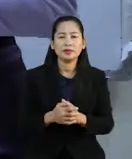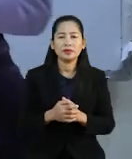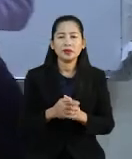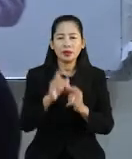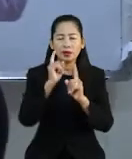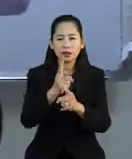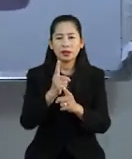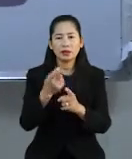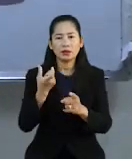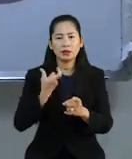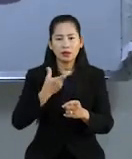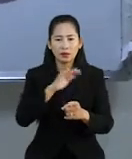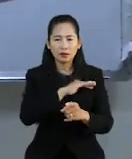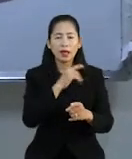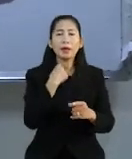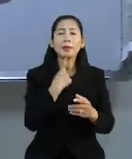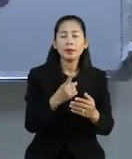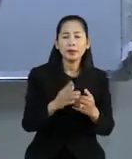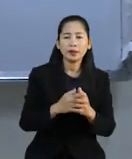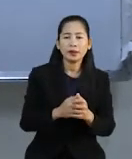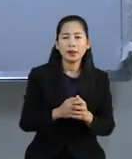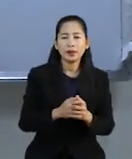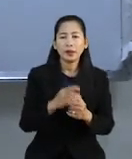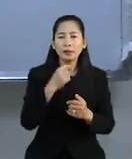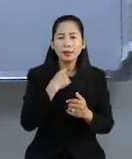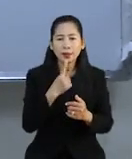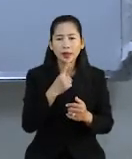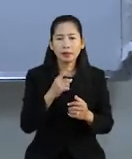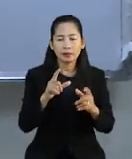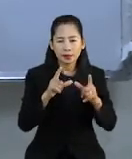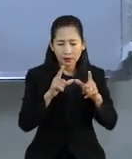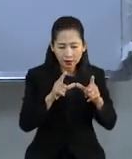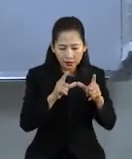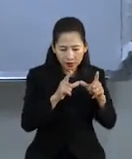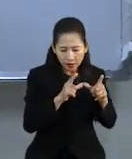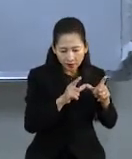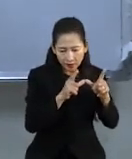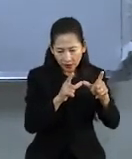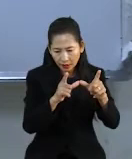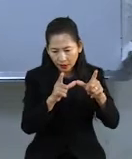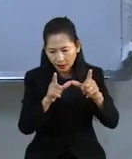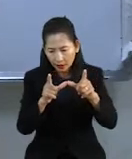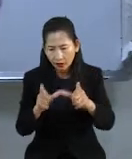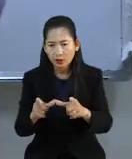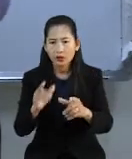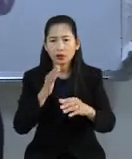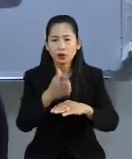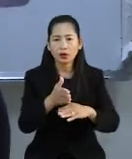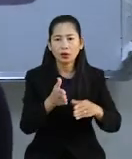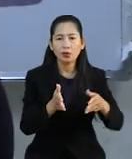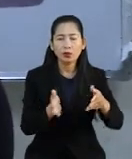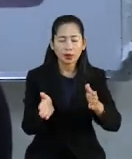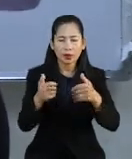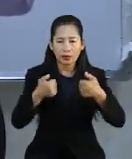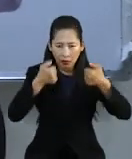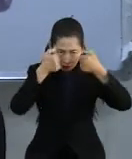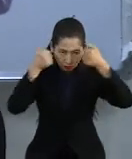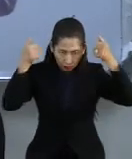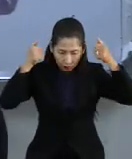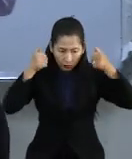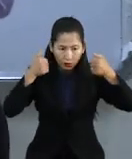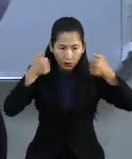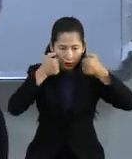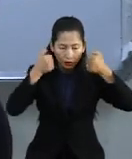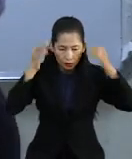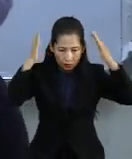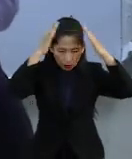chẳng chân nói tốt đi xa ca rịp rộp mẹ này con chà rịp rộp ta chân đầm náu bí na từ na thua đầm náu chân lông cắt mà hai bị thay ấy khá tự đỏ nạc